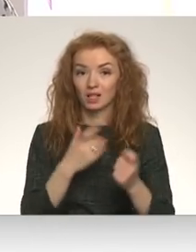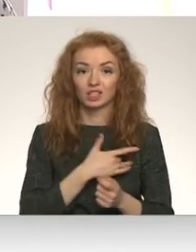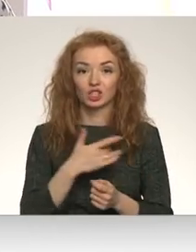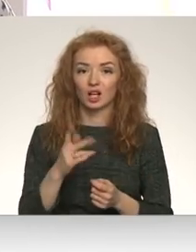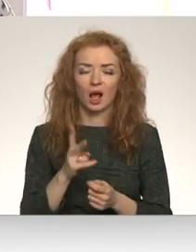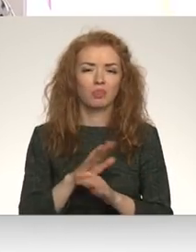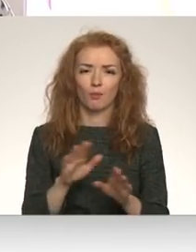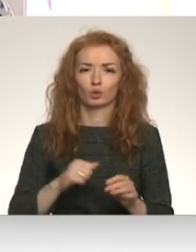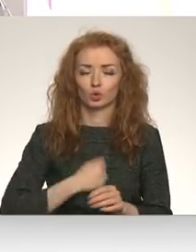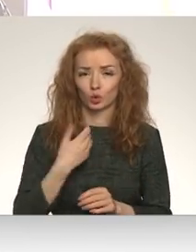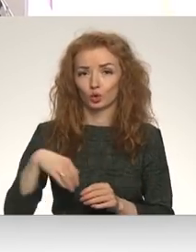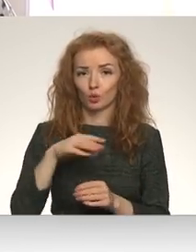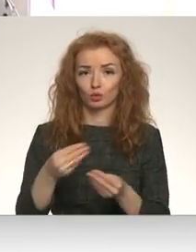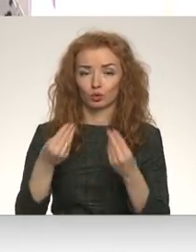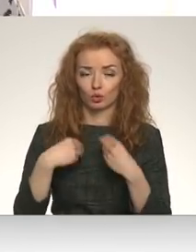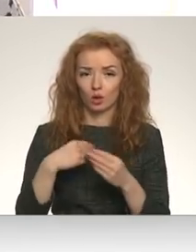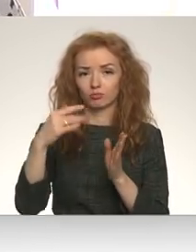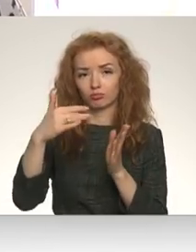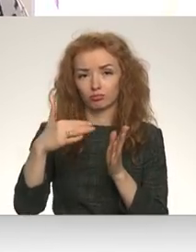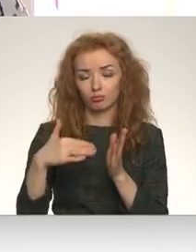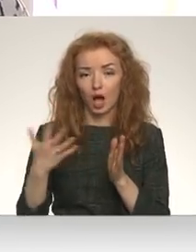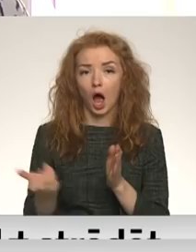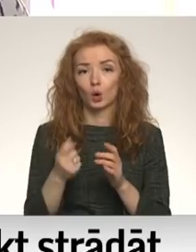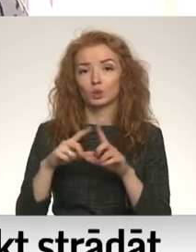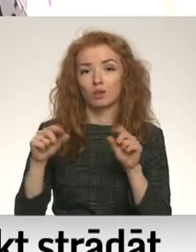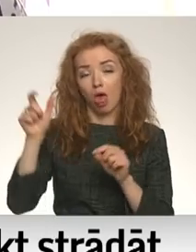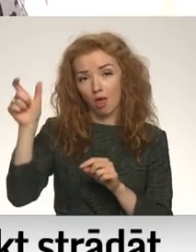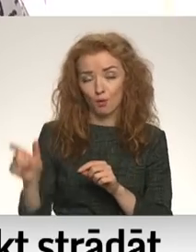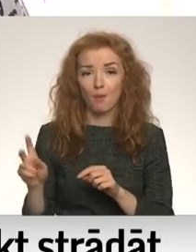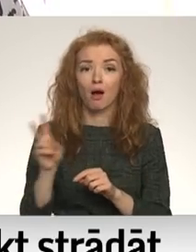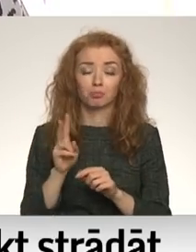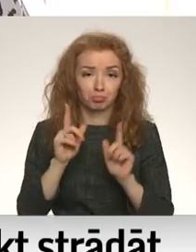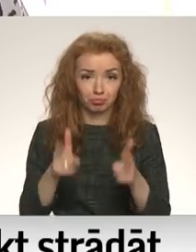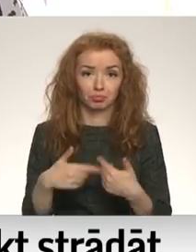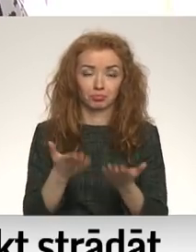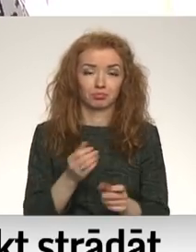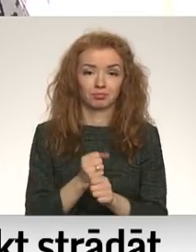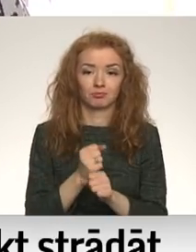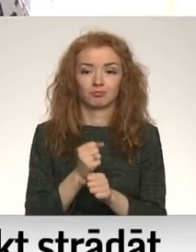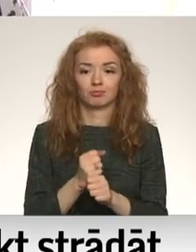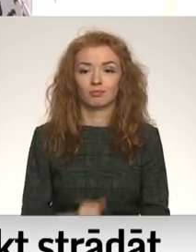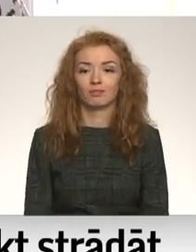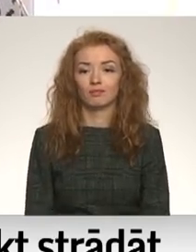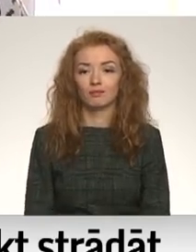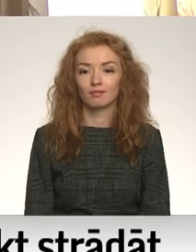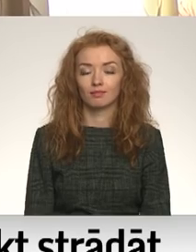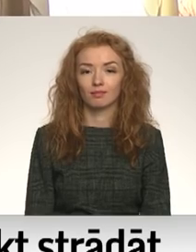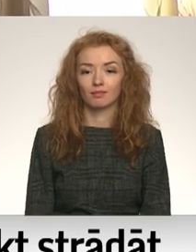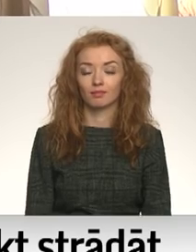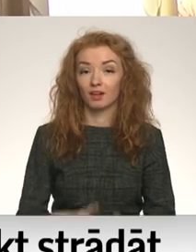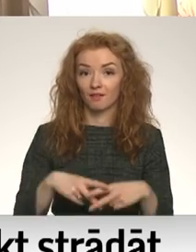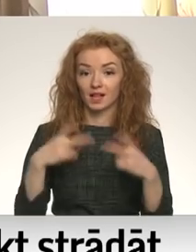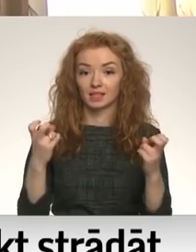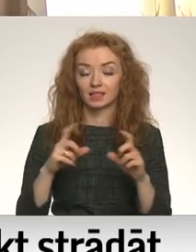nebūs grūti. Mums iedeva sarakstu ar uzņēmējiem, kuri ir ieinteresēti, kam vajadzīgs darba spēks.